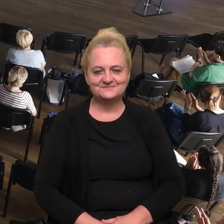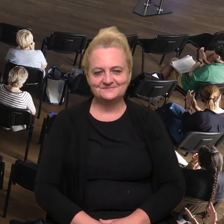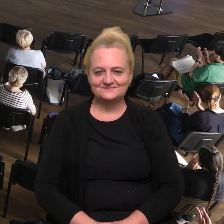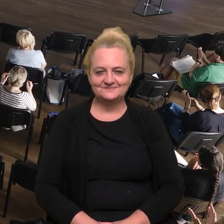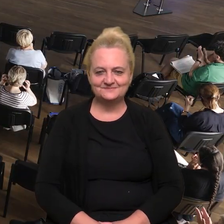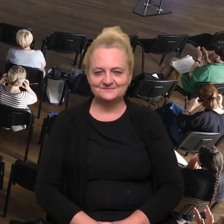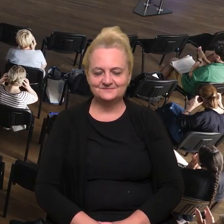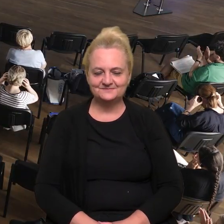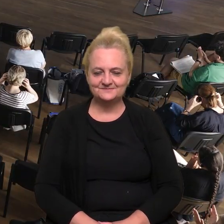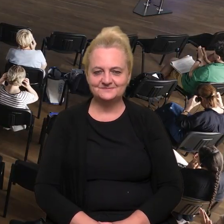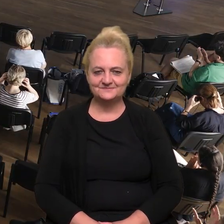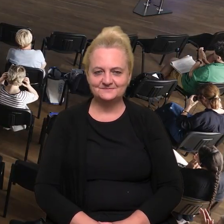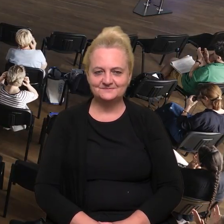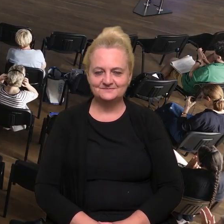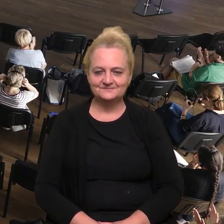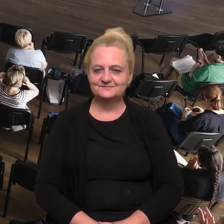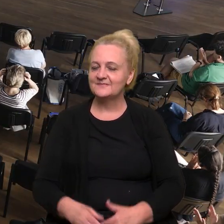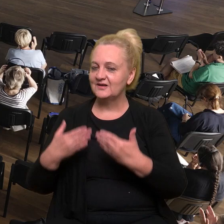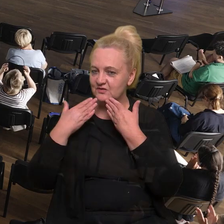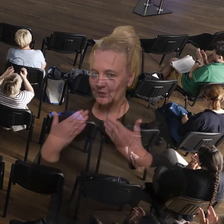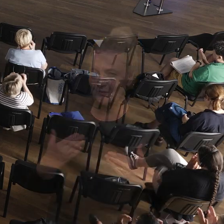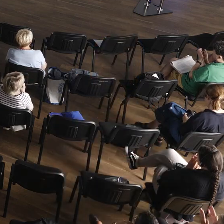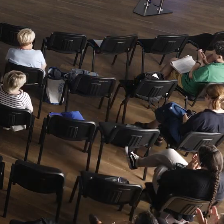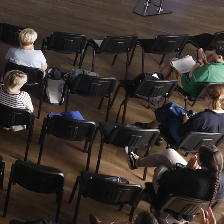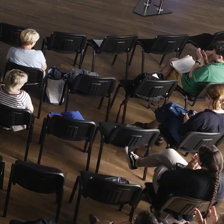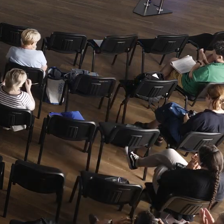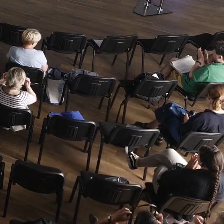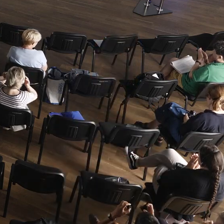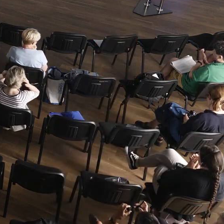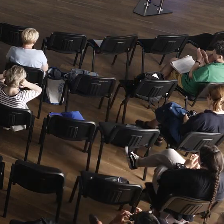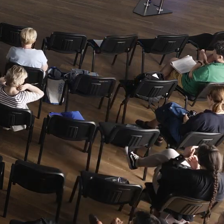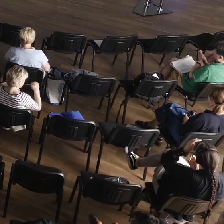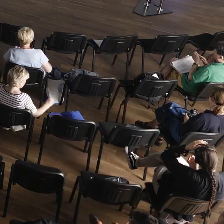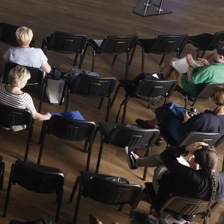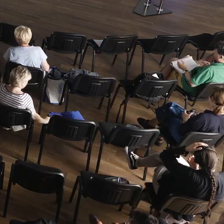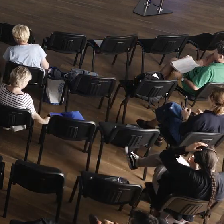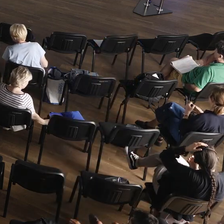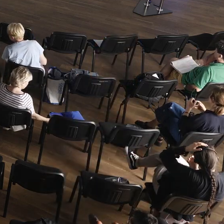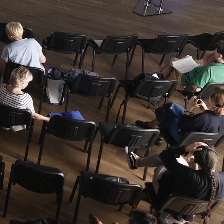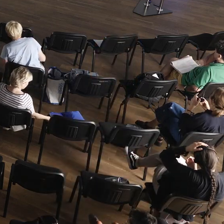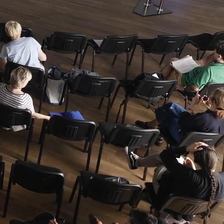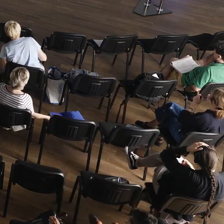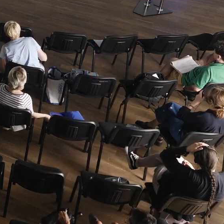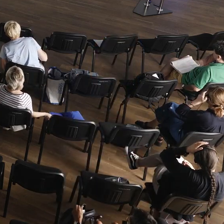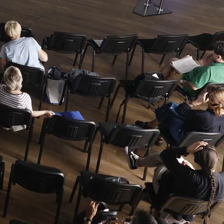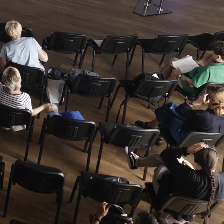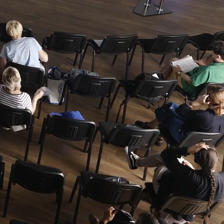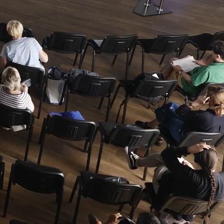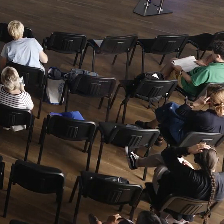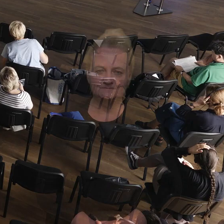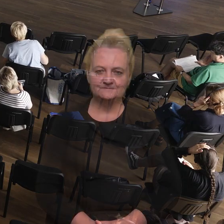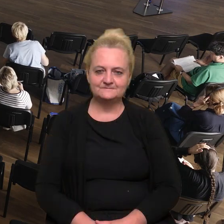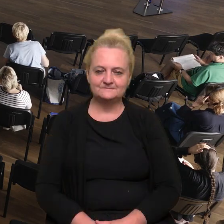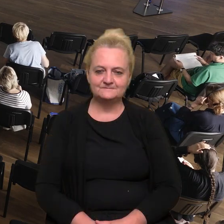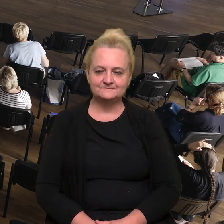Dziękuję. Also ich Danke. Achso, ist schon aus. Ah, ja, also ich danke auf jeden Fall